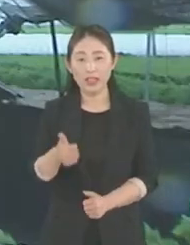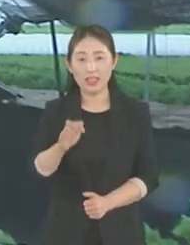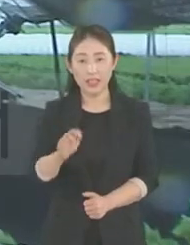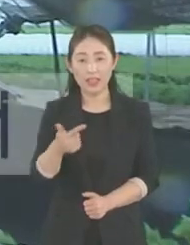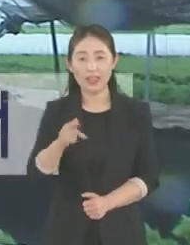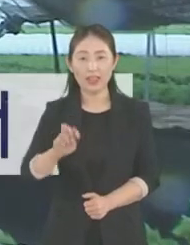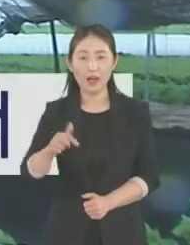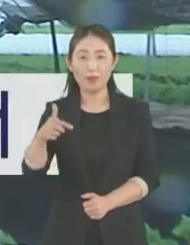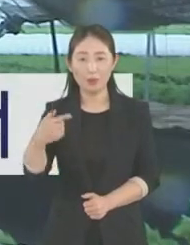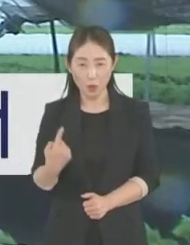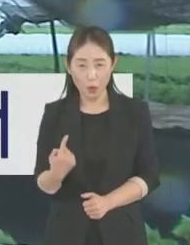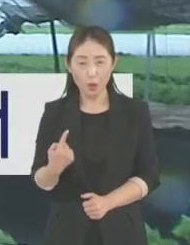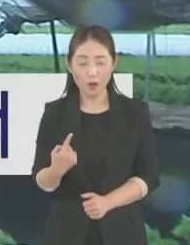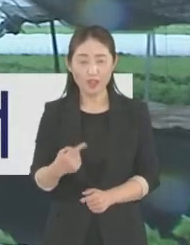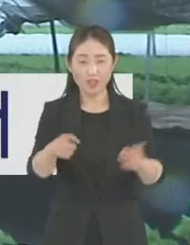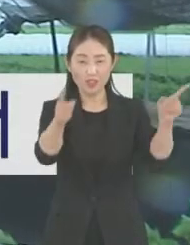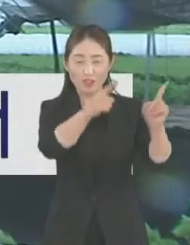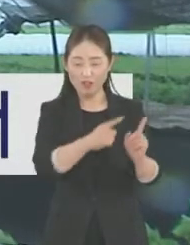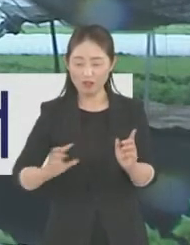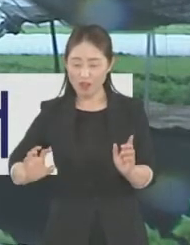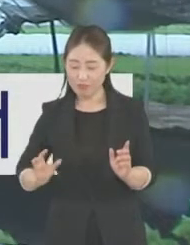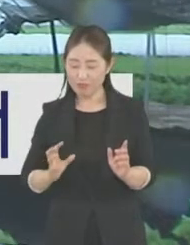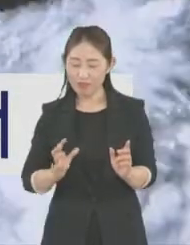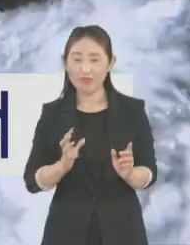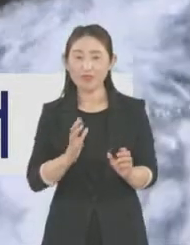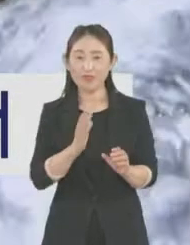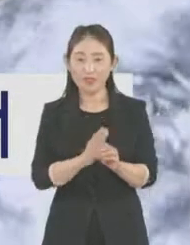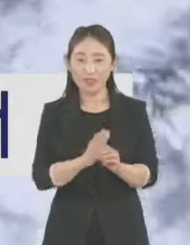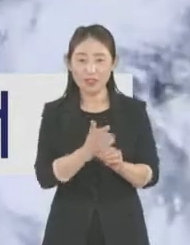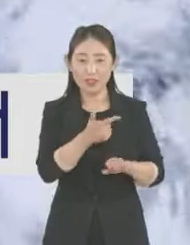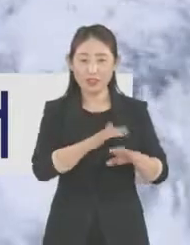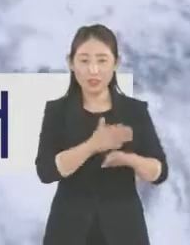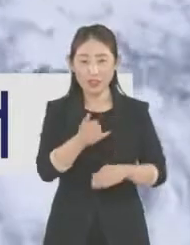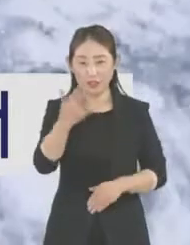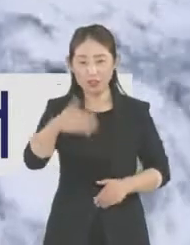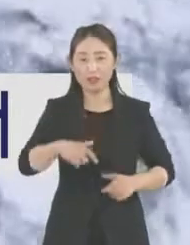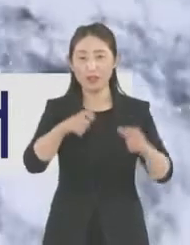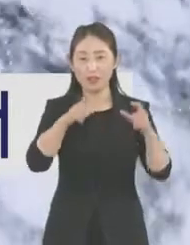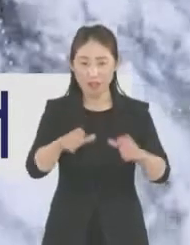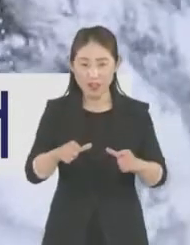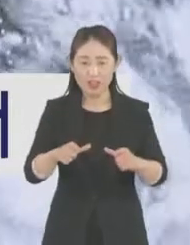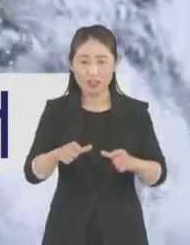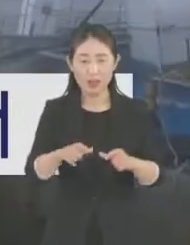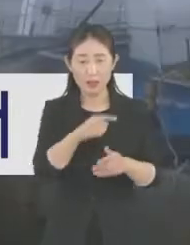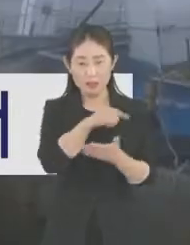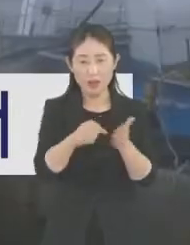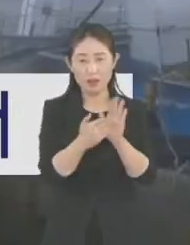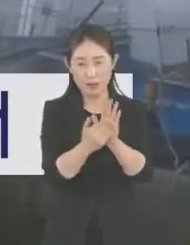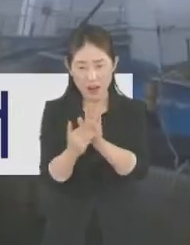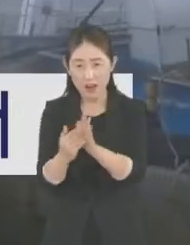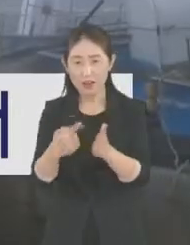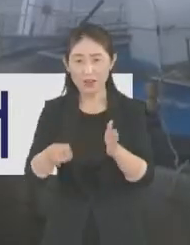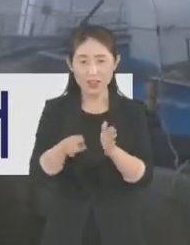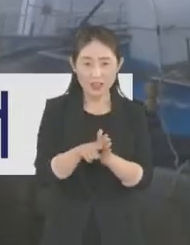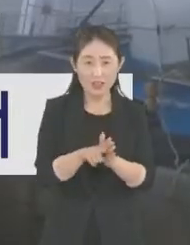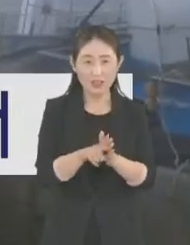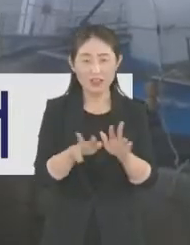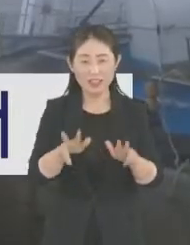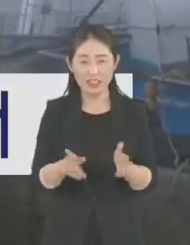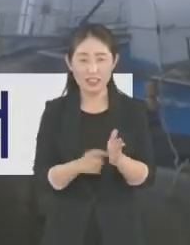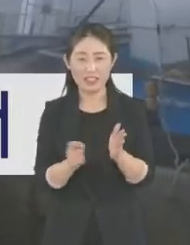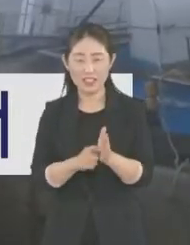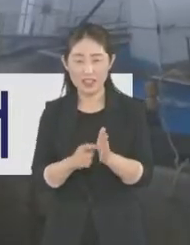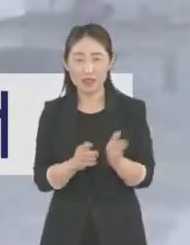제11호 태풍 힌남노가 북상함에 따라 대전과 세종 충남도와 각 시군이 재해대책과 도로,